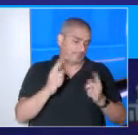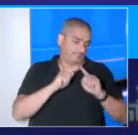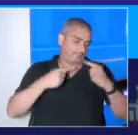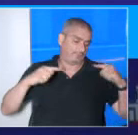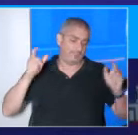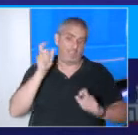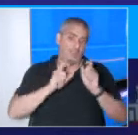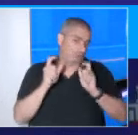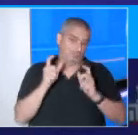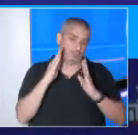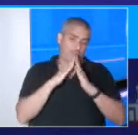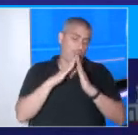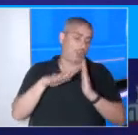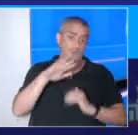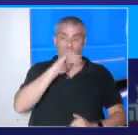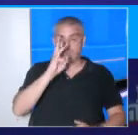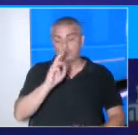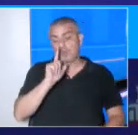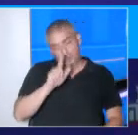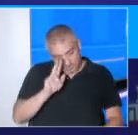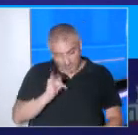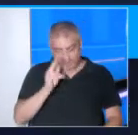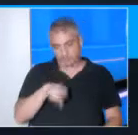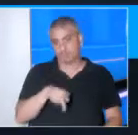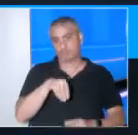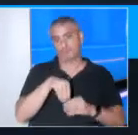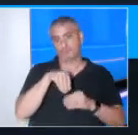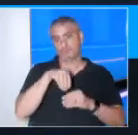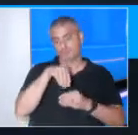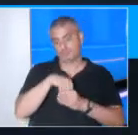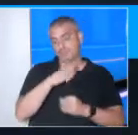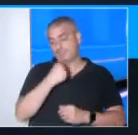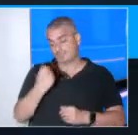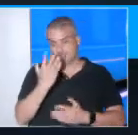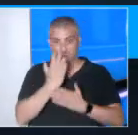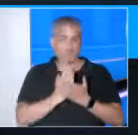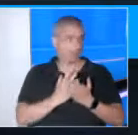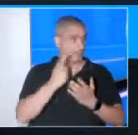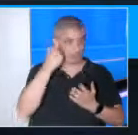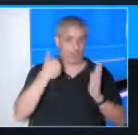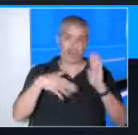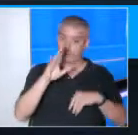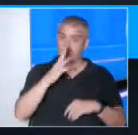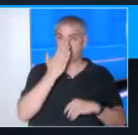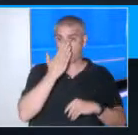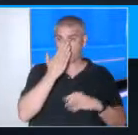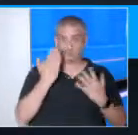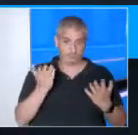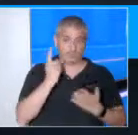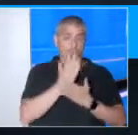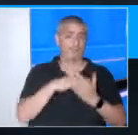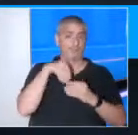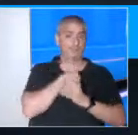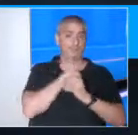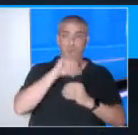במגוון של אוכלוסיות שגורות בגבעת שמואל, אז כן, יש גם כאלה שהצביעו לימינה, יש גם, ולגעתי רובם מאוכזבים, יש כאלה